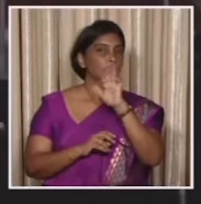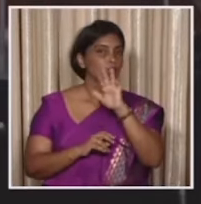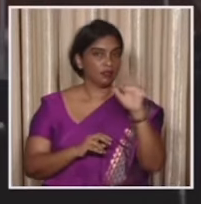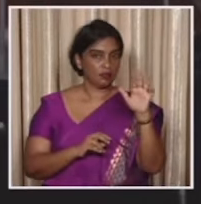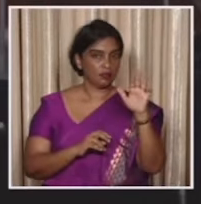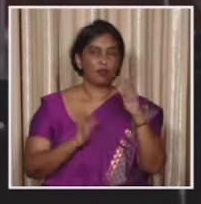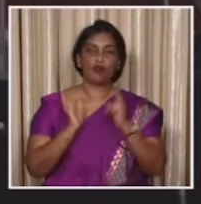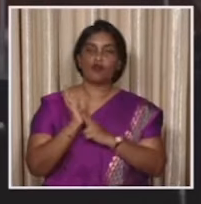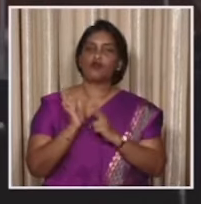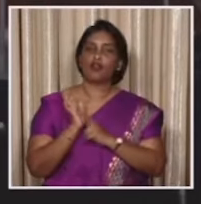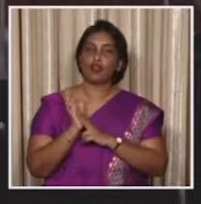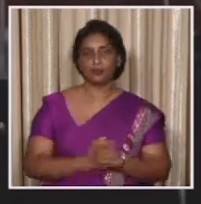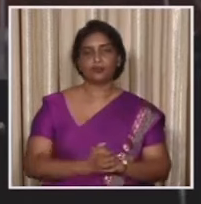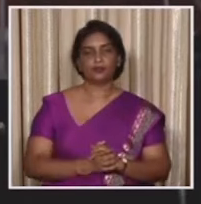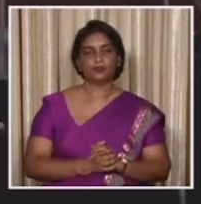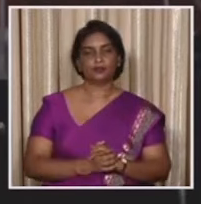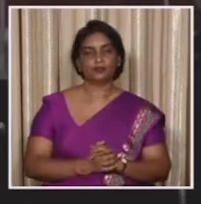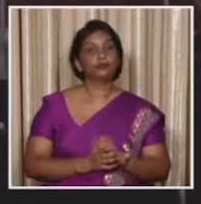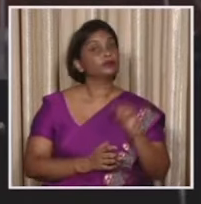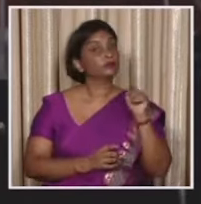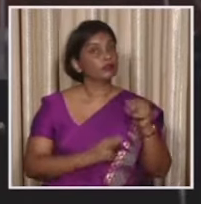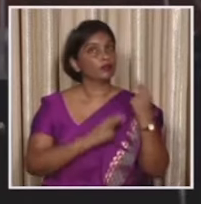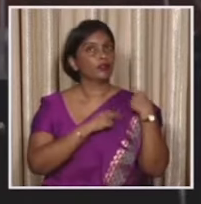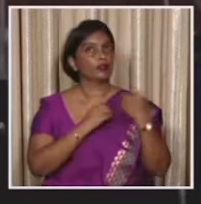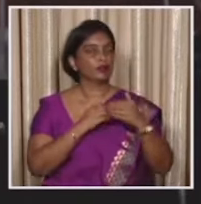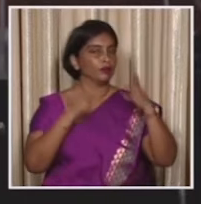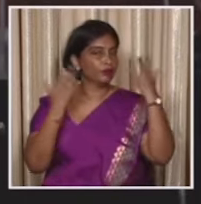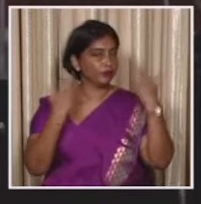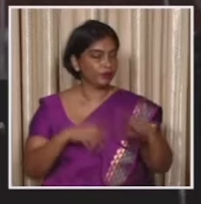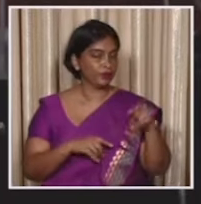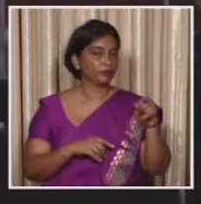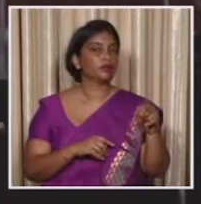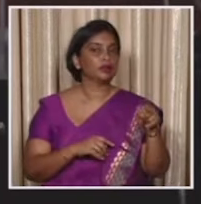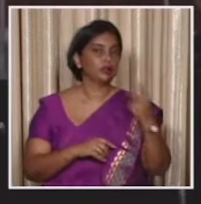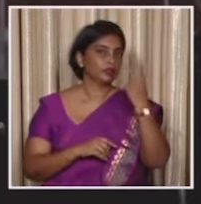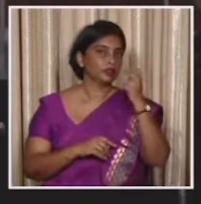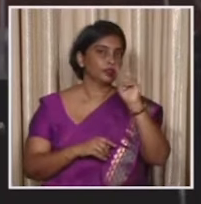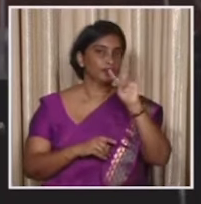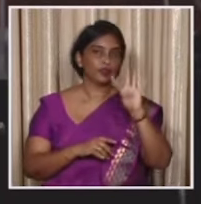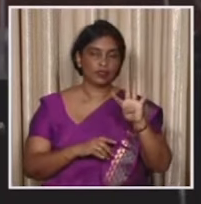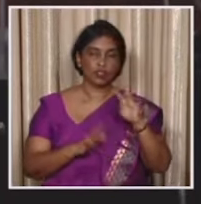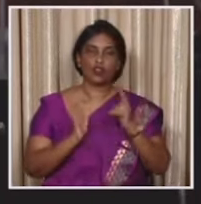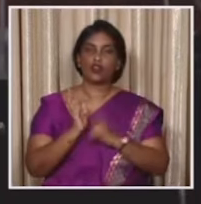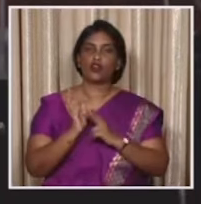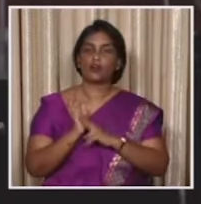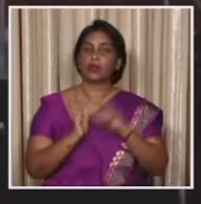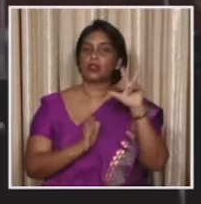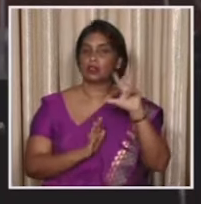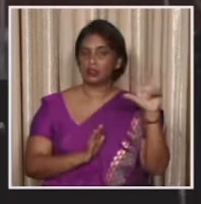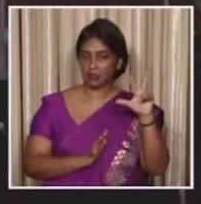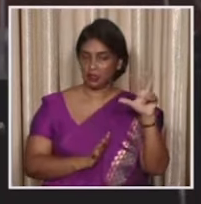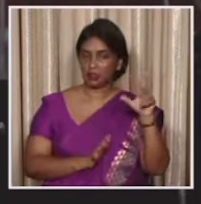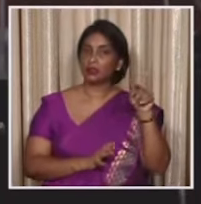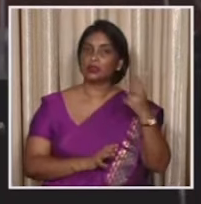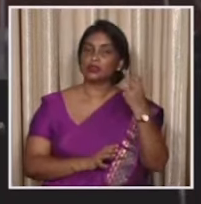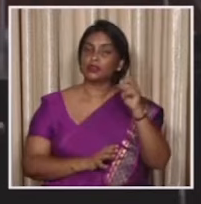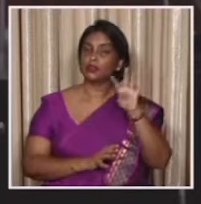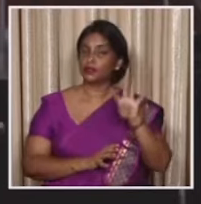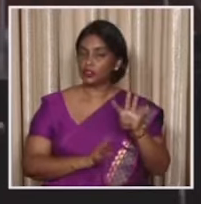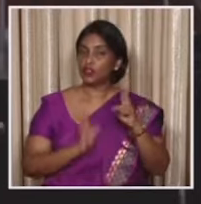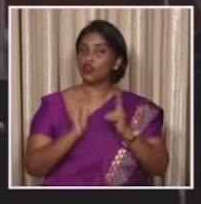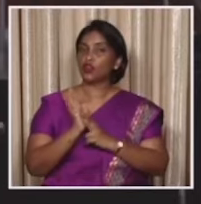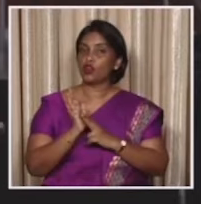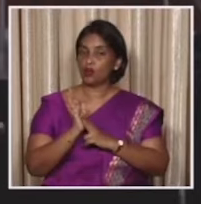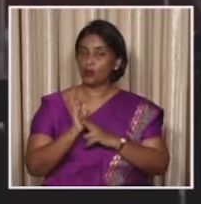2019 නොවැම්බර් මාසේ 18 වෙනිදා. එතුමාගේ ධූර කාලය අවසන් වෙන්නේ 2024 නොවැම්බර් 18 වෙනිදා. 2024